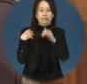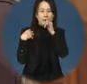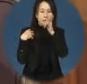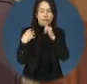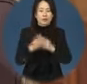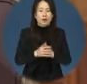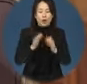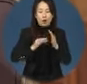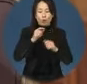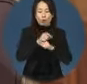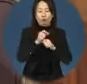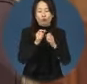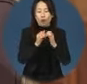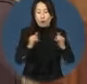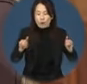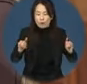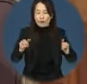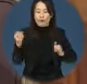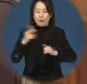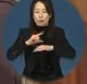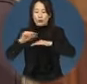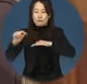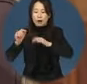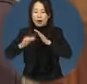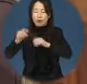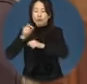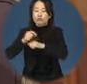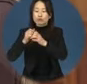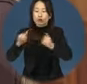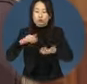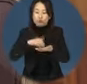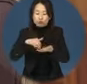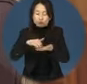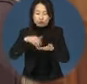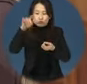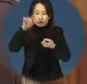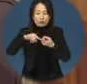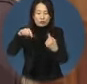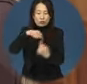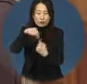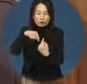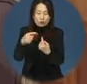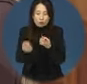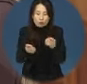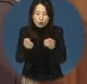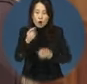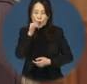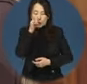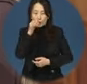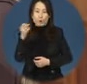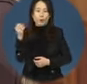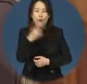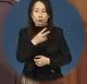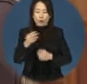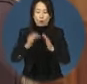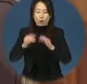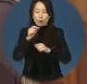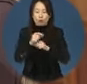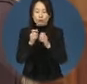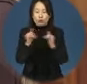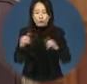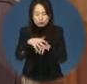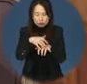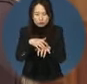공무원이 라든지 또 지방 공무원의 숫자를 어떻게 할지 예 또 어떻게 하면 이런 부채의 국무원 분들의 조직이 효율적으로